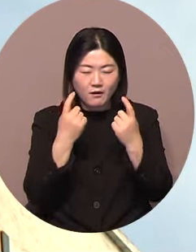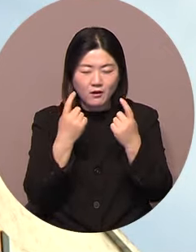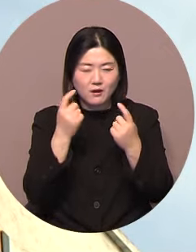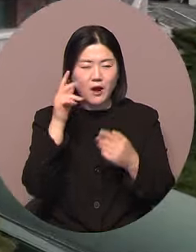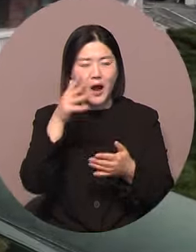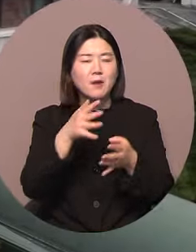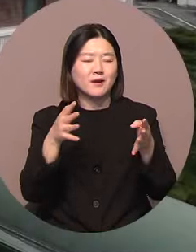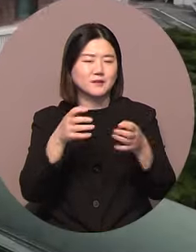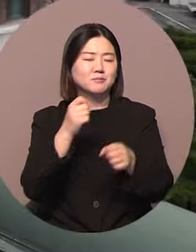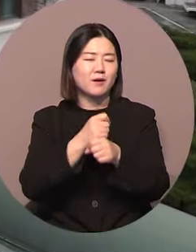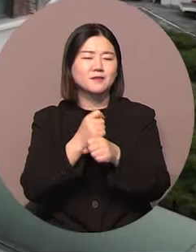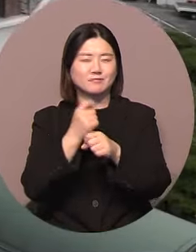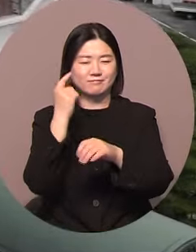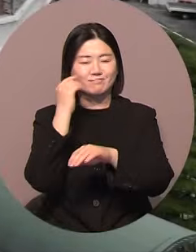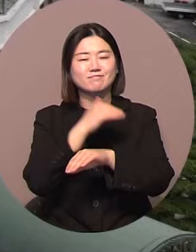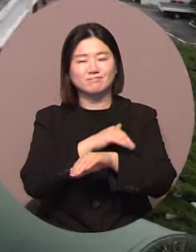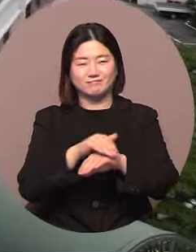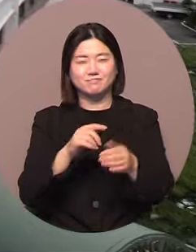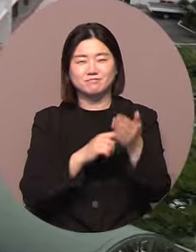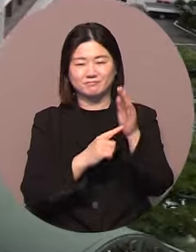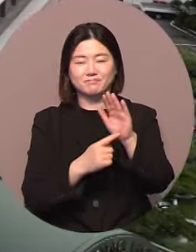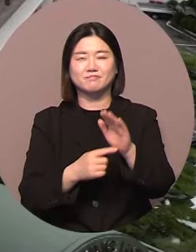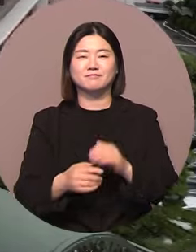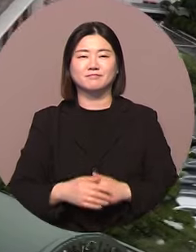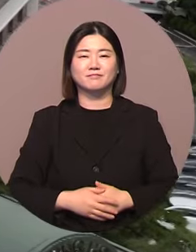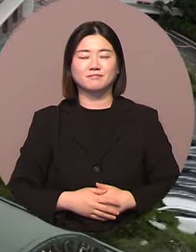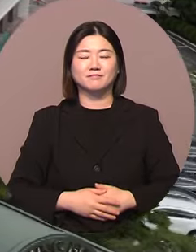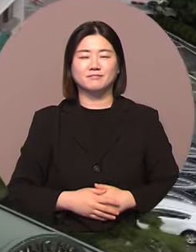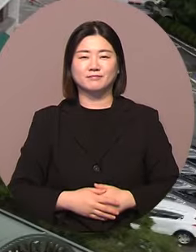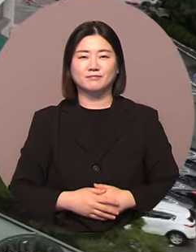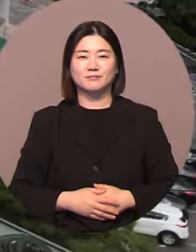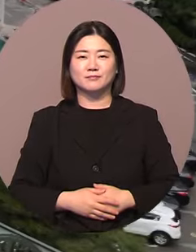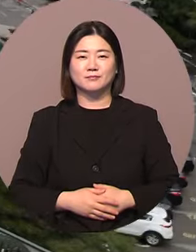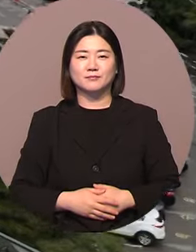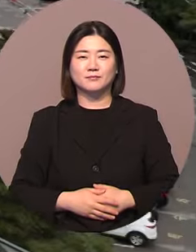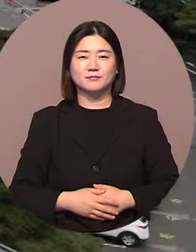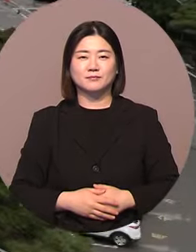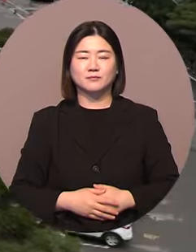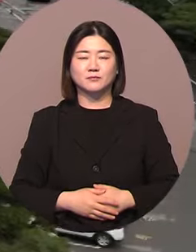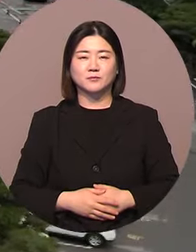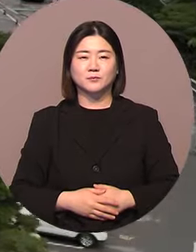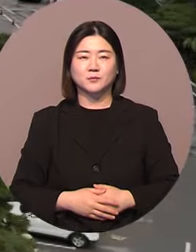주상복합 아파트 등이 들어설 거라고 전했습니다 MBC 뉴스 구관입니다